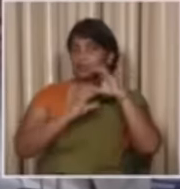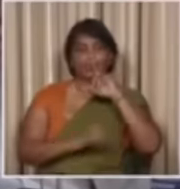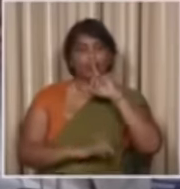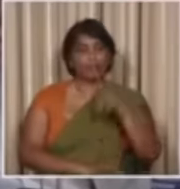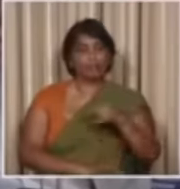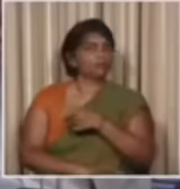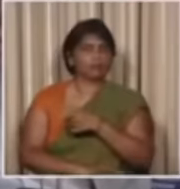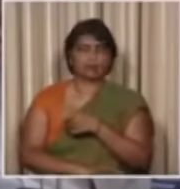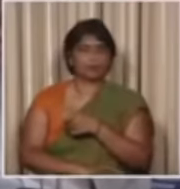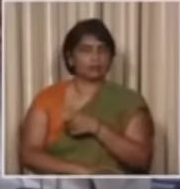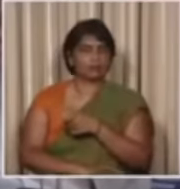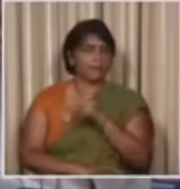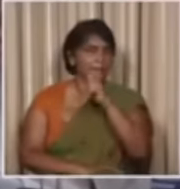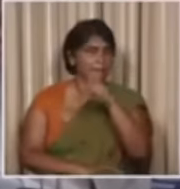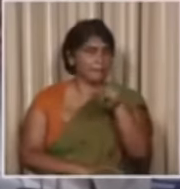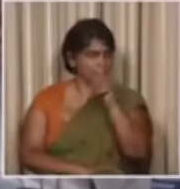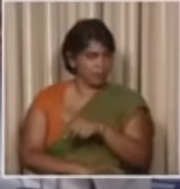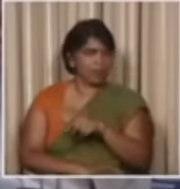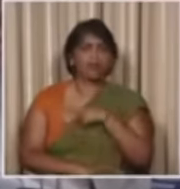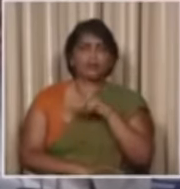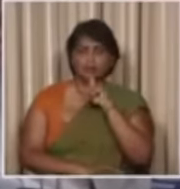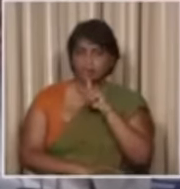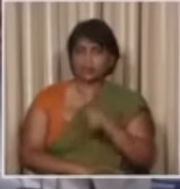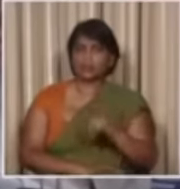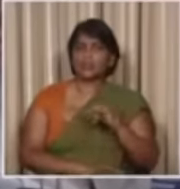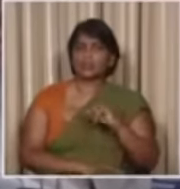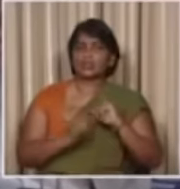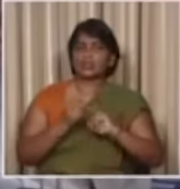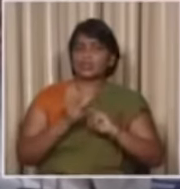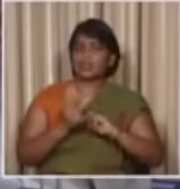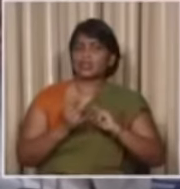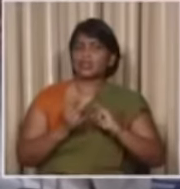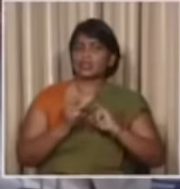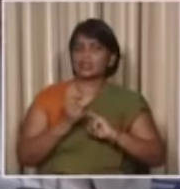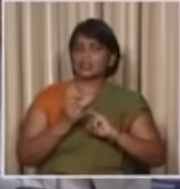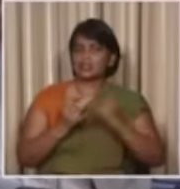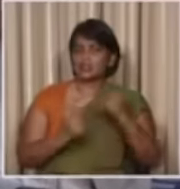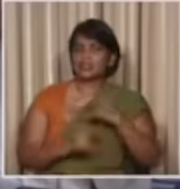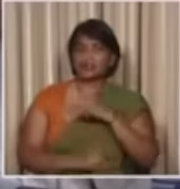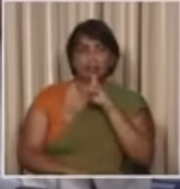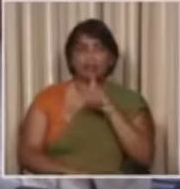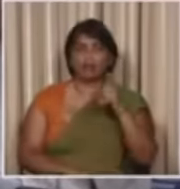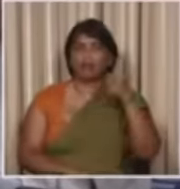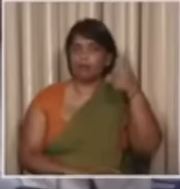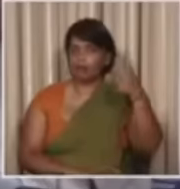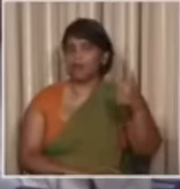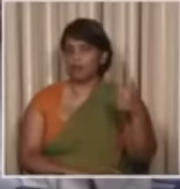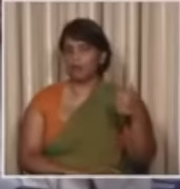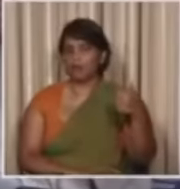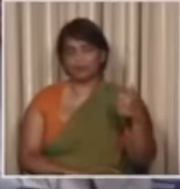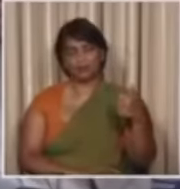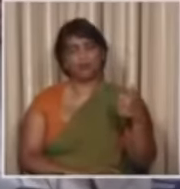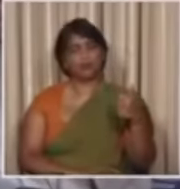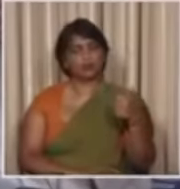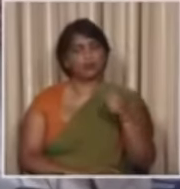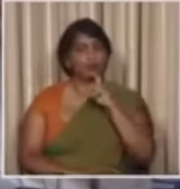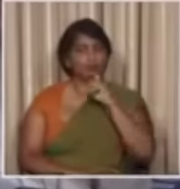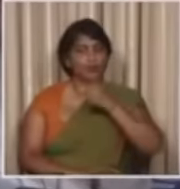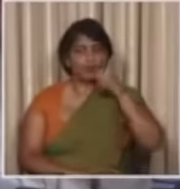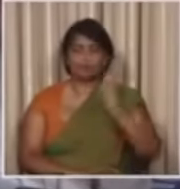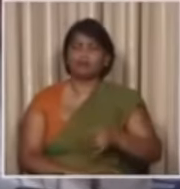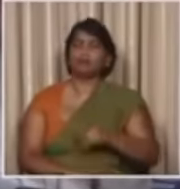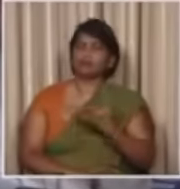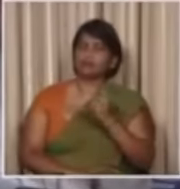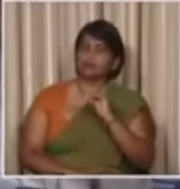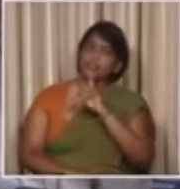මේ තීන්දුව වැරදි කියලා. සරසිල්ව අග්‍රවිශකාරතුමා මගේ කතාව බලලා කිව්වා මේක හරියට හරි. දඩු තීන්දුවක් විචාරය